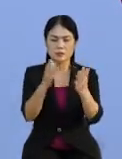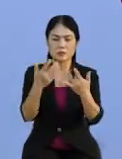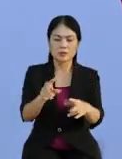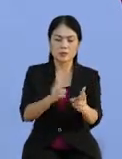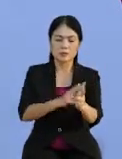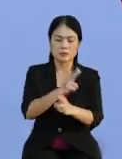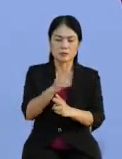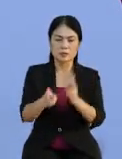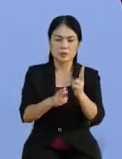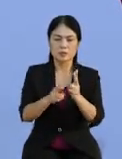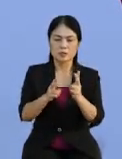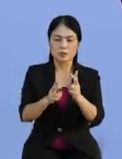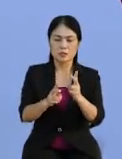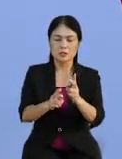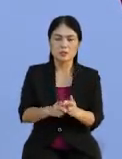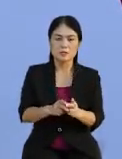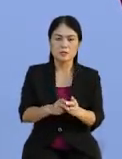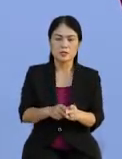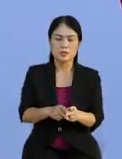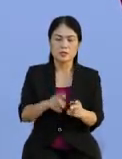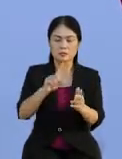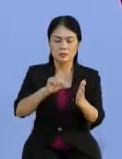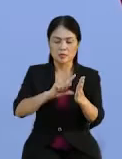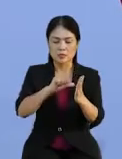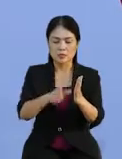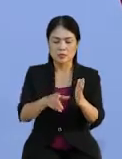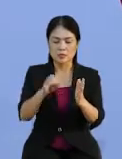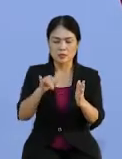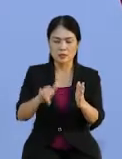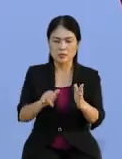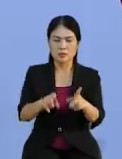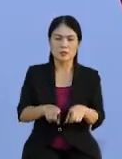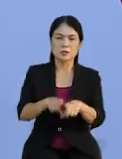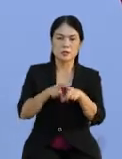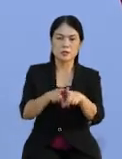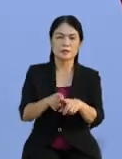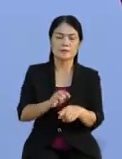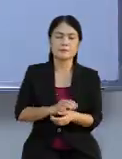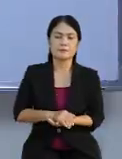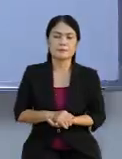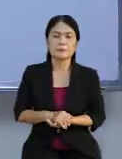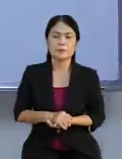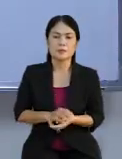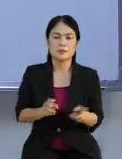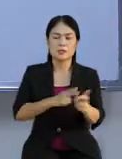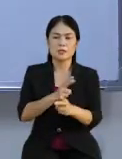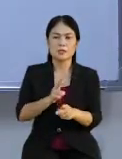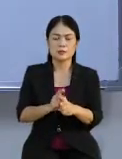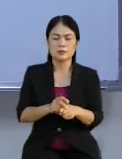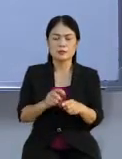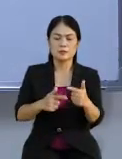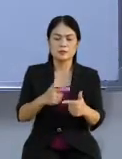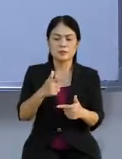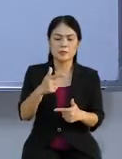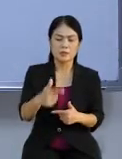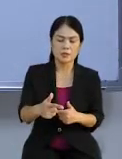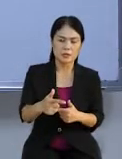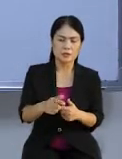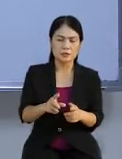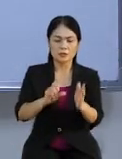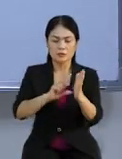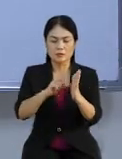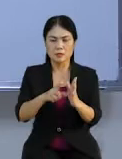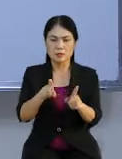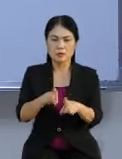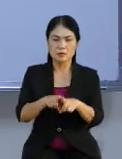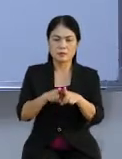hỏi rẽ xá chồng hiến nơi đại chiến ao nơi đỏ đài và rẽ xá chồng hiến nơi đại chiến và chân những